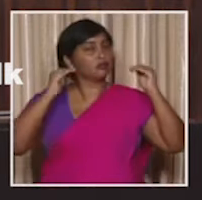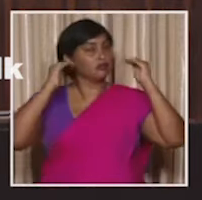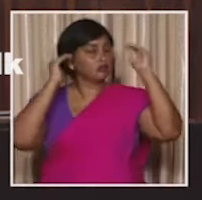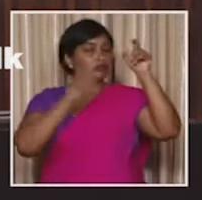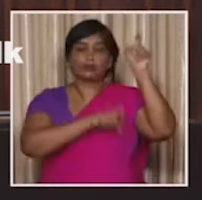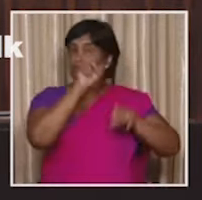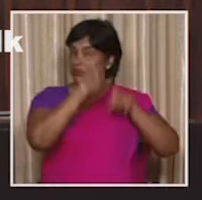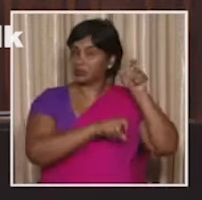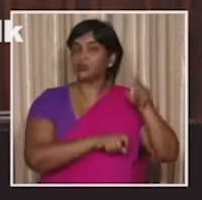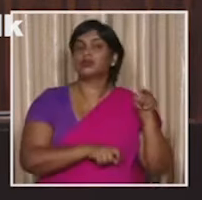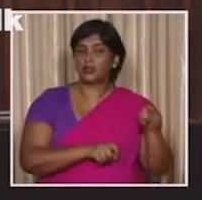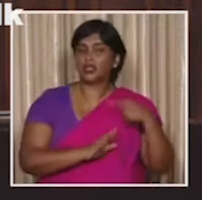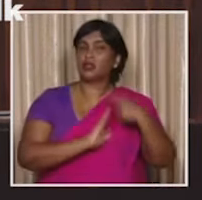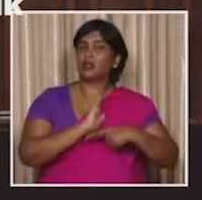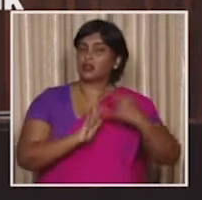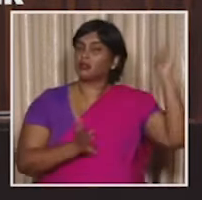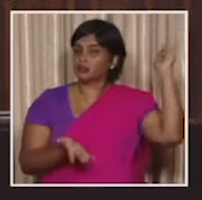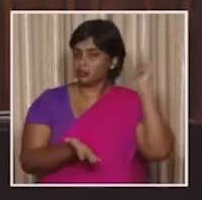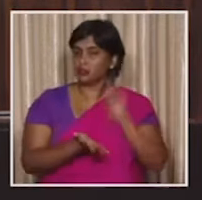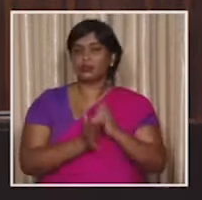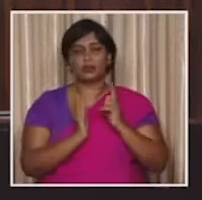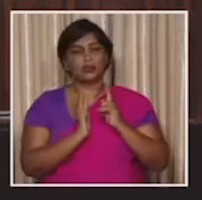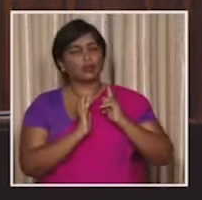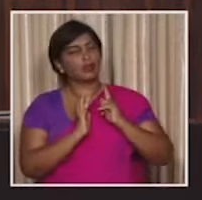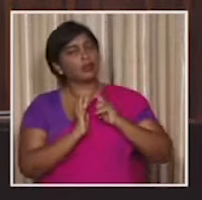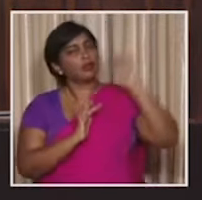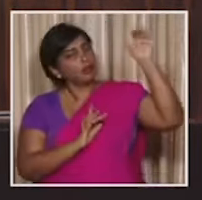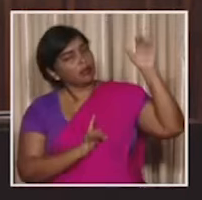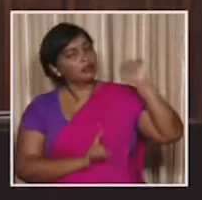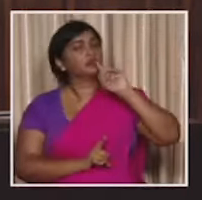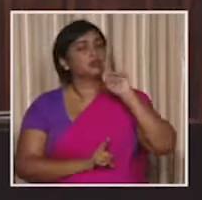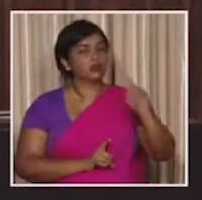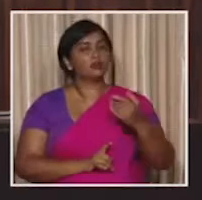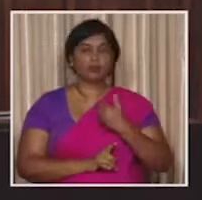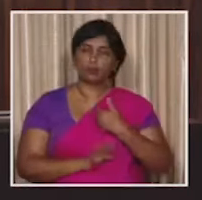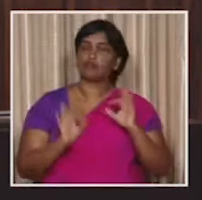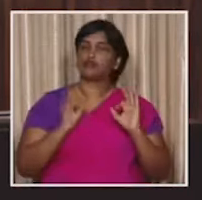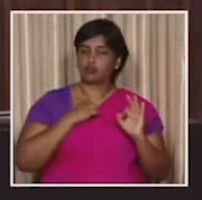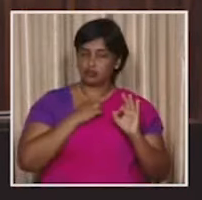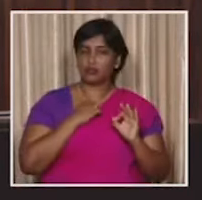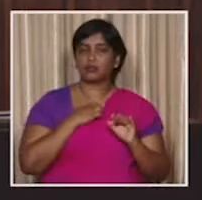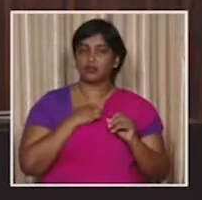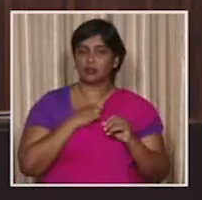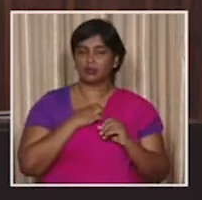පෙළේ නිලධාරීන්ට ලංකාවට පැමිණ ලෙස ආරාධනා කරන්නට මම සූදානම්.